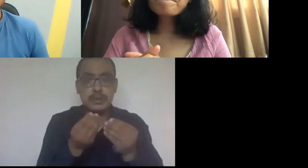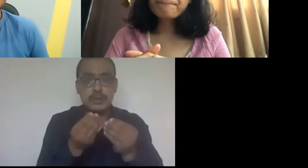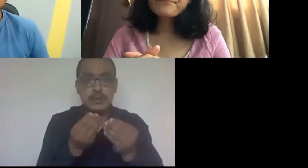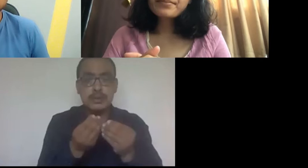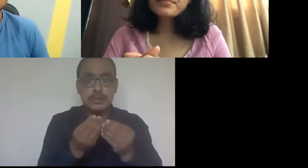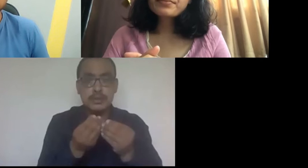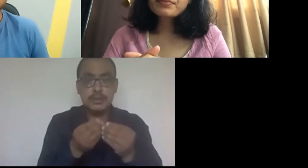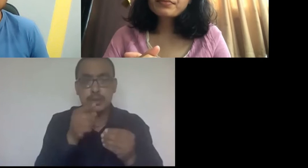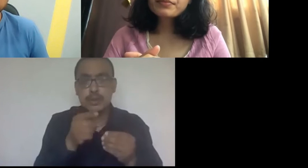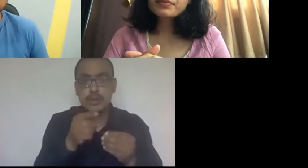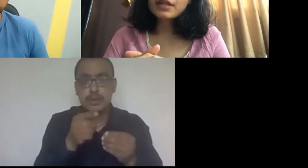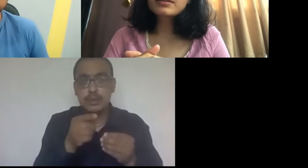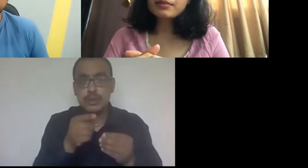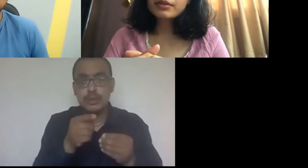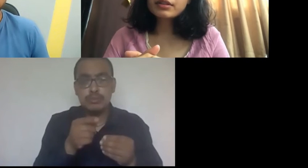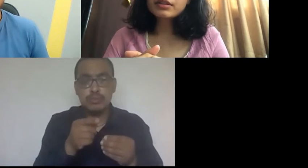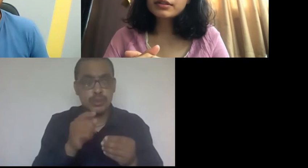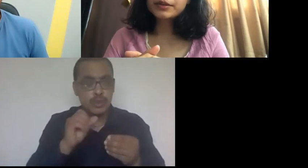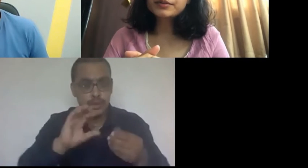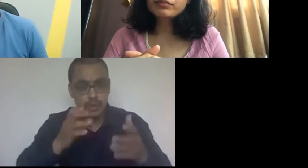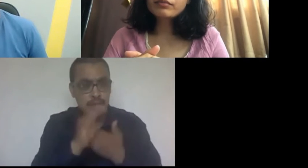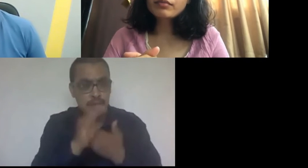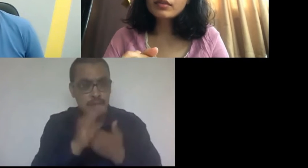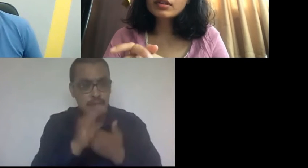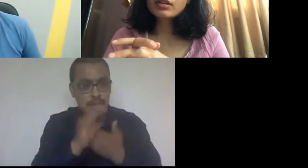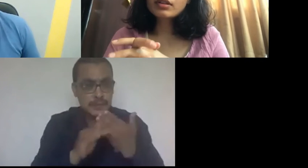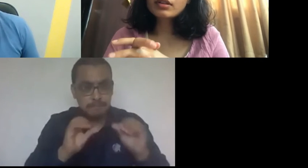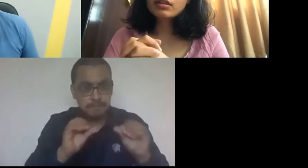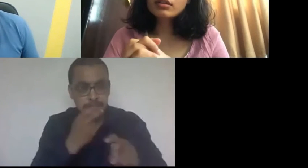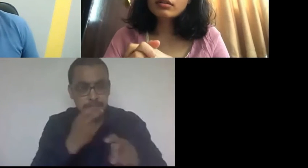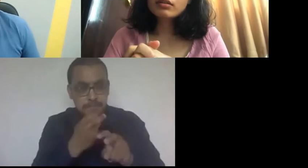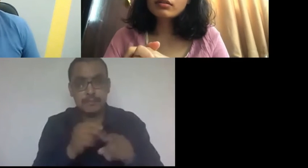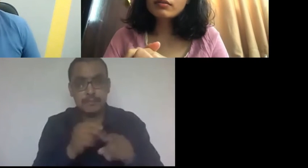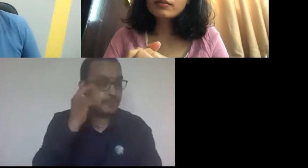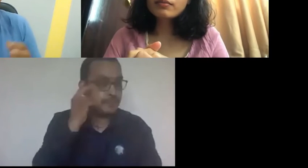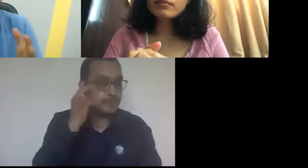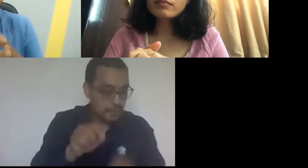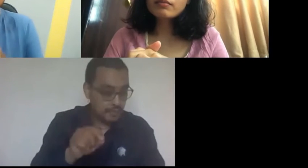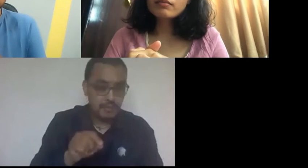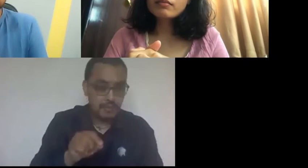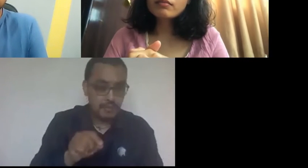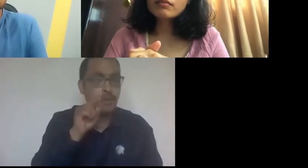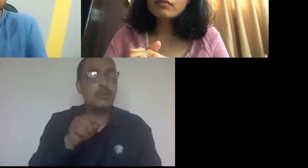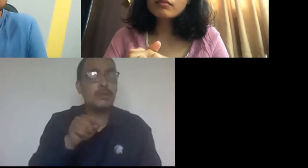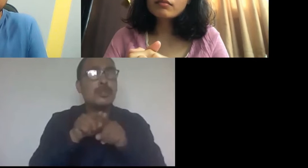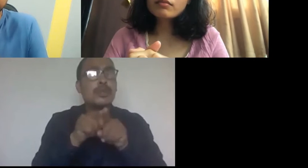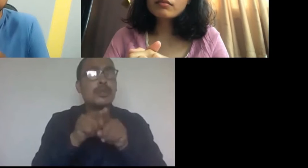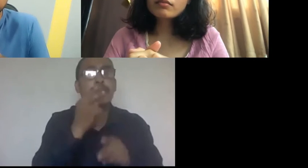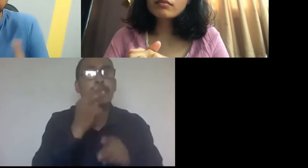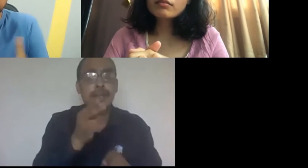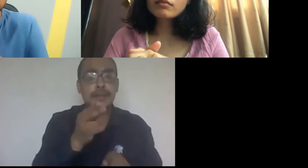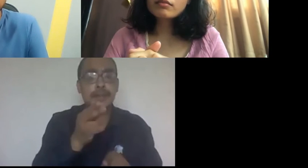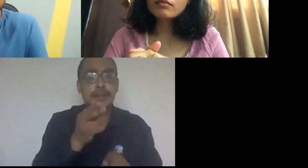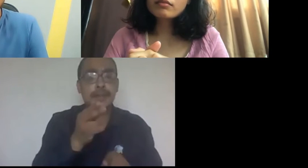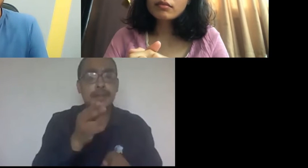चाहिँ एडजस्टमेन्ट इस्युज चाहिँ एकदमै धेरै हुन्छ, त्यो कुरामा पनि हामीले अलिकति विचार चाहिँ गर्नुपर्छ. तर त्यसको साथसाथै मैले यो पनि देखेको थिएँ कि